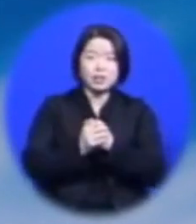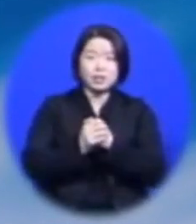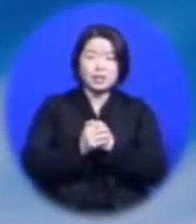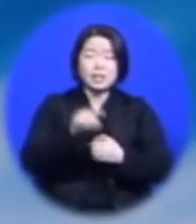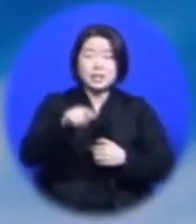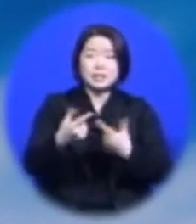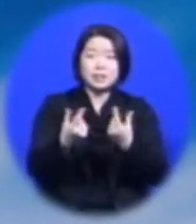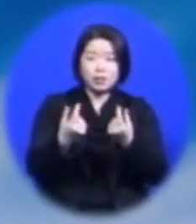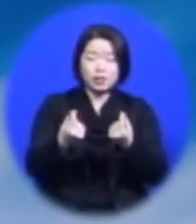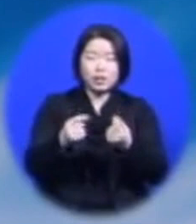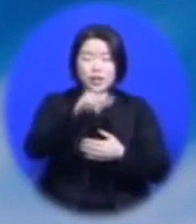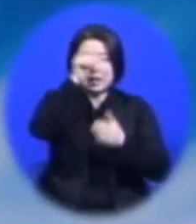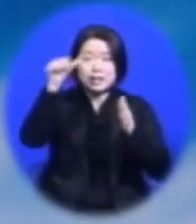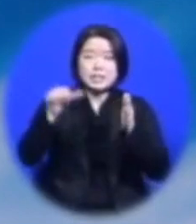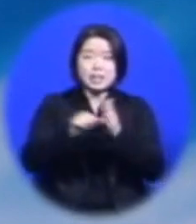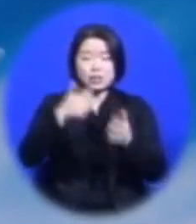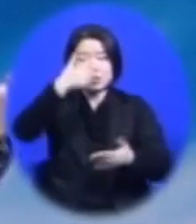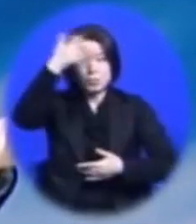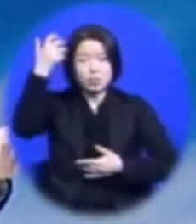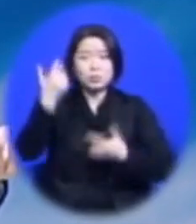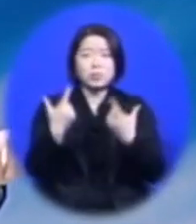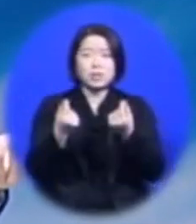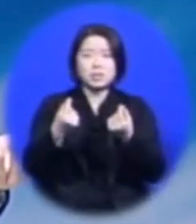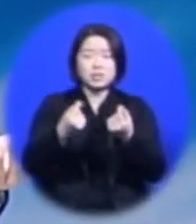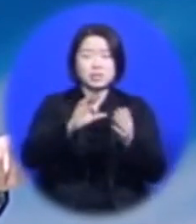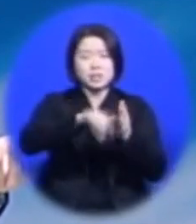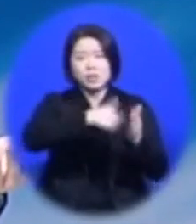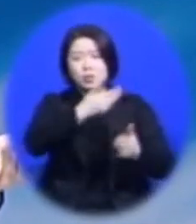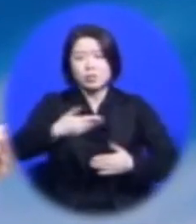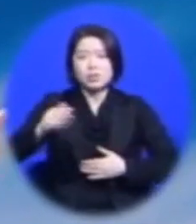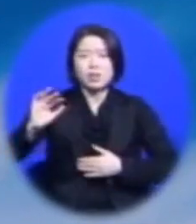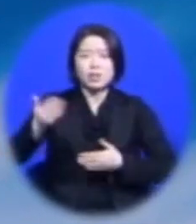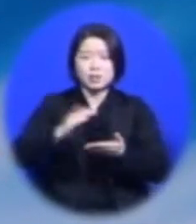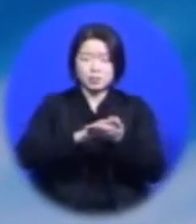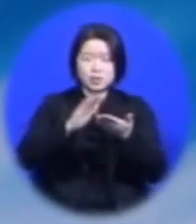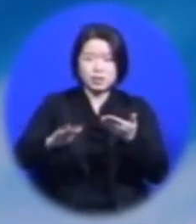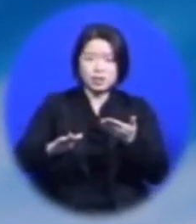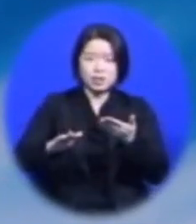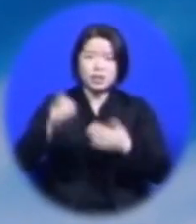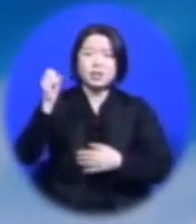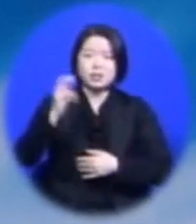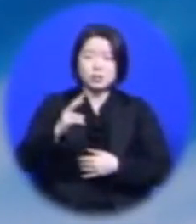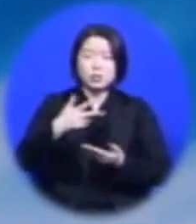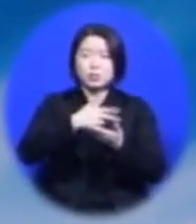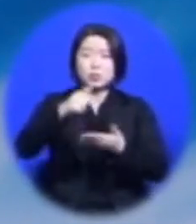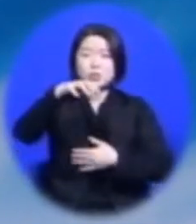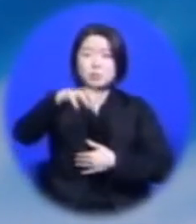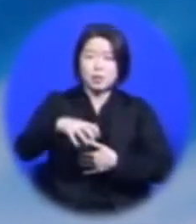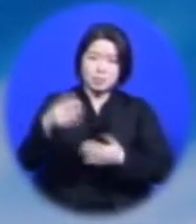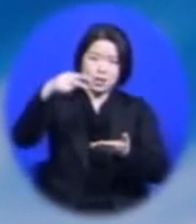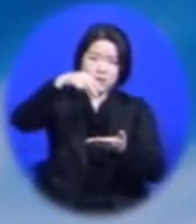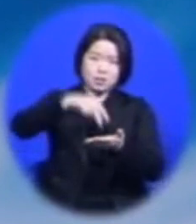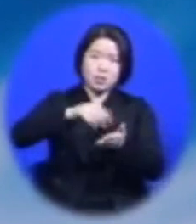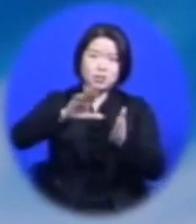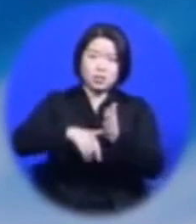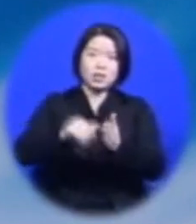그렇게 인생은 정말 꿈과 같이 지나가 버리고 맙니다. 그리고는 주님 앞에 설 때가 오는